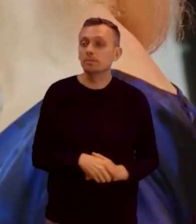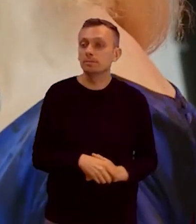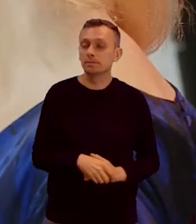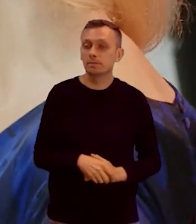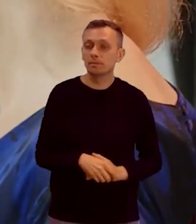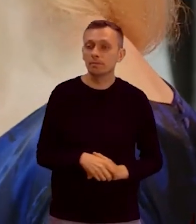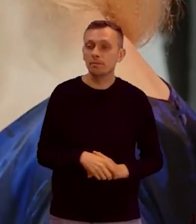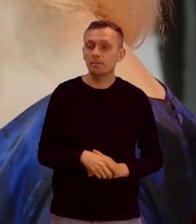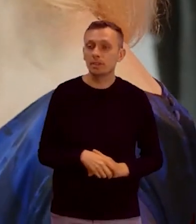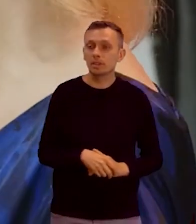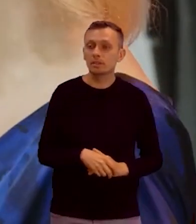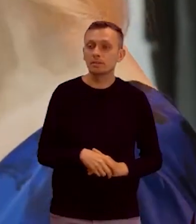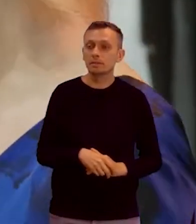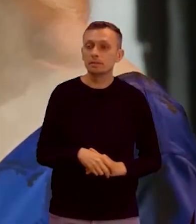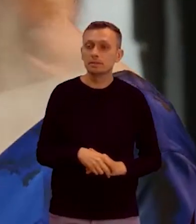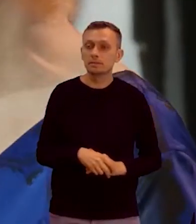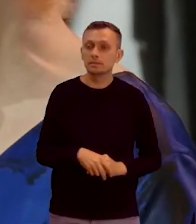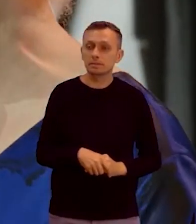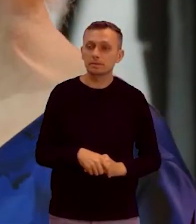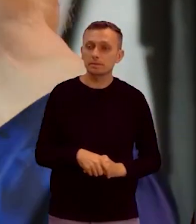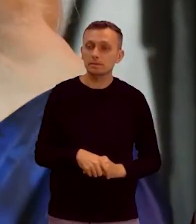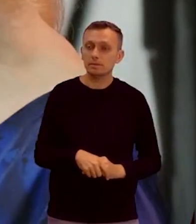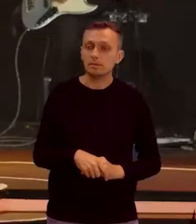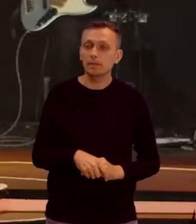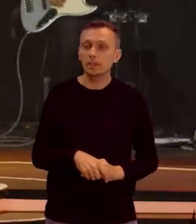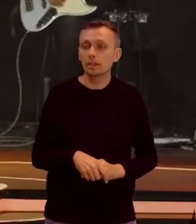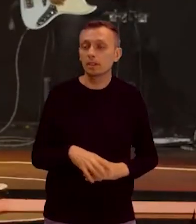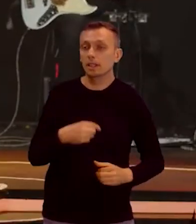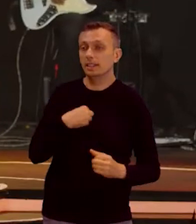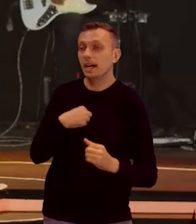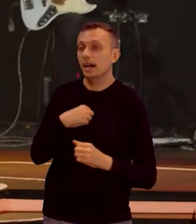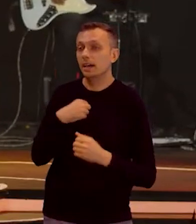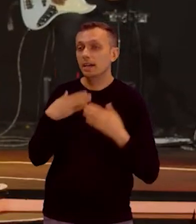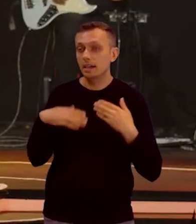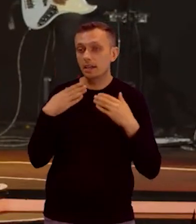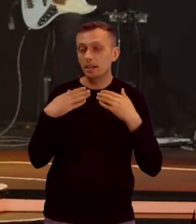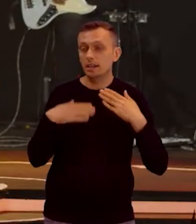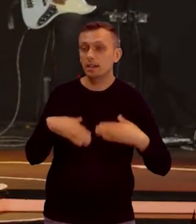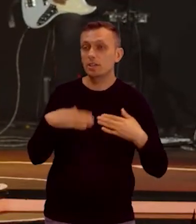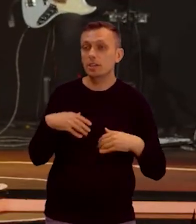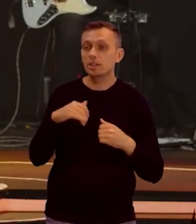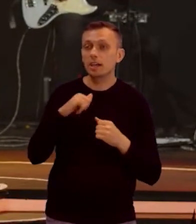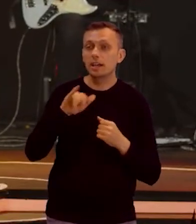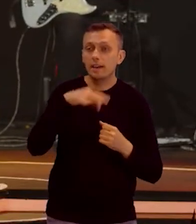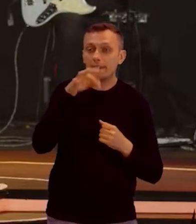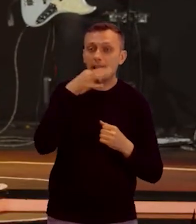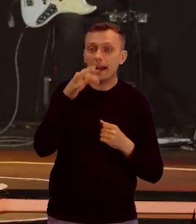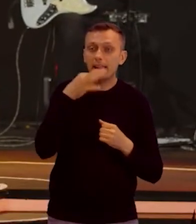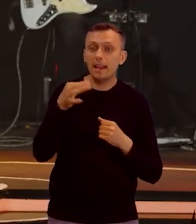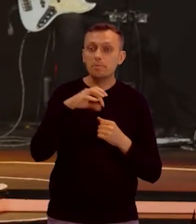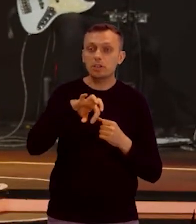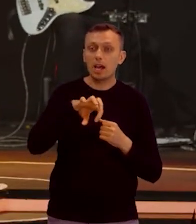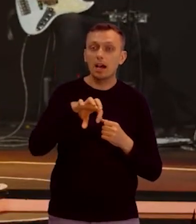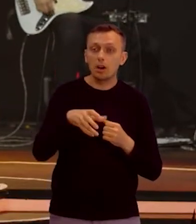sercu wdzięczność za to, że mogę pracować z najlepszą ekipą tego świata. O Jonaszu powiedziałam, ale powiem jeszcze o Mikołaju. Mikołaj, pokaż się.